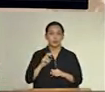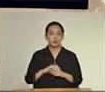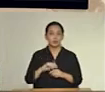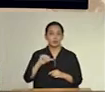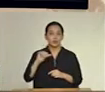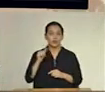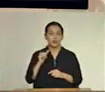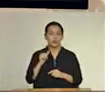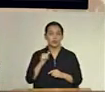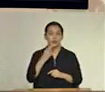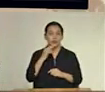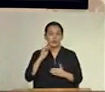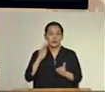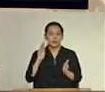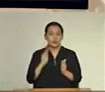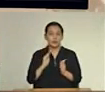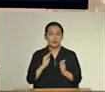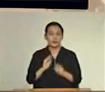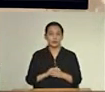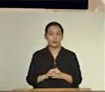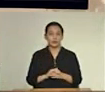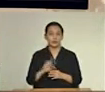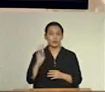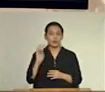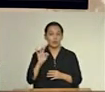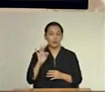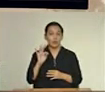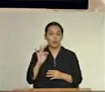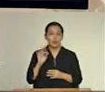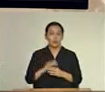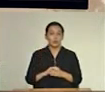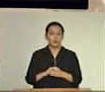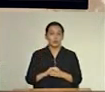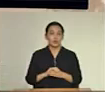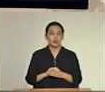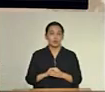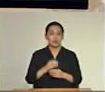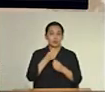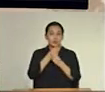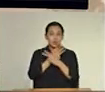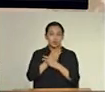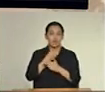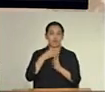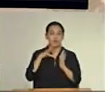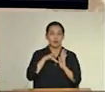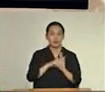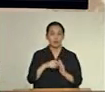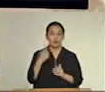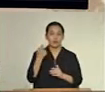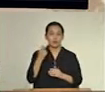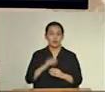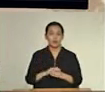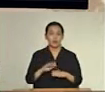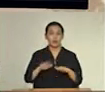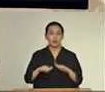dastlab kichikroq hajmdagi, lekin yirtqich hayvon bo'lganlar va ma'lum bir vaqt davrlar osha ularning oyoqlari